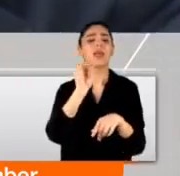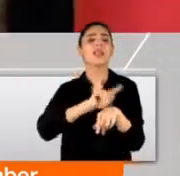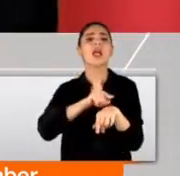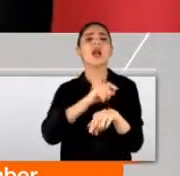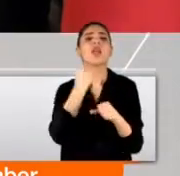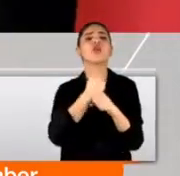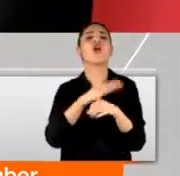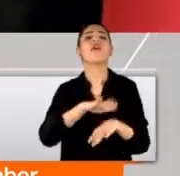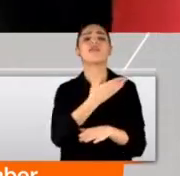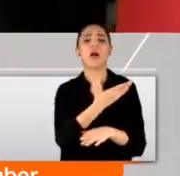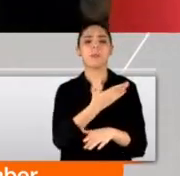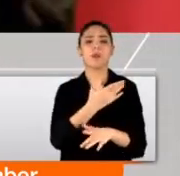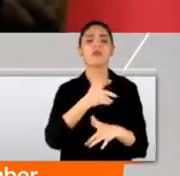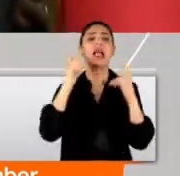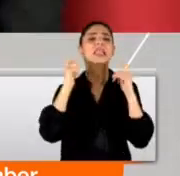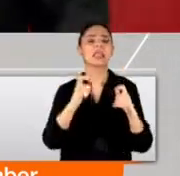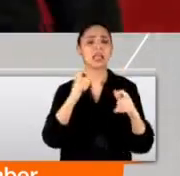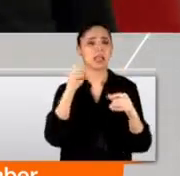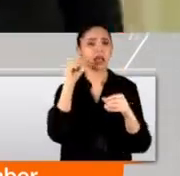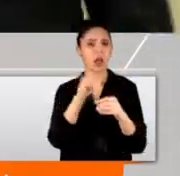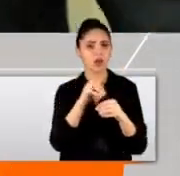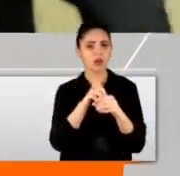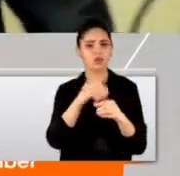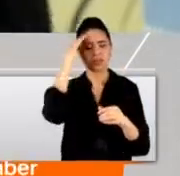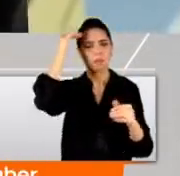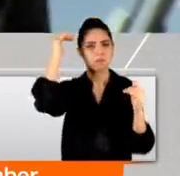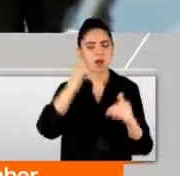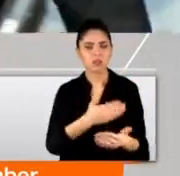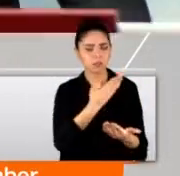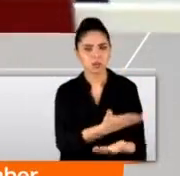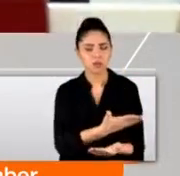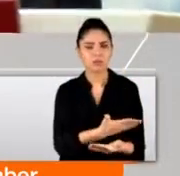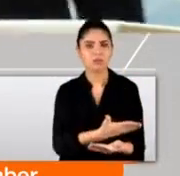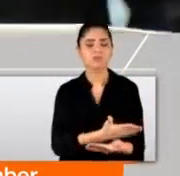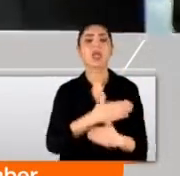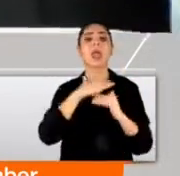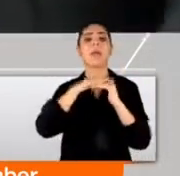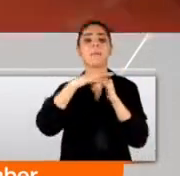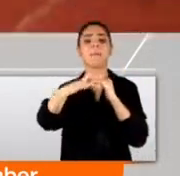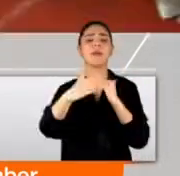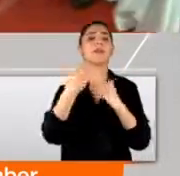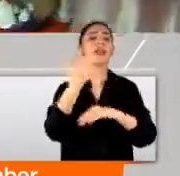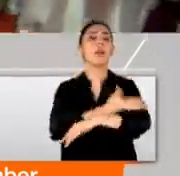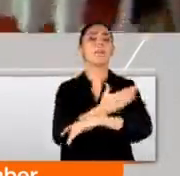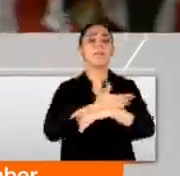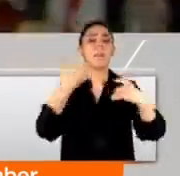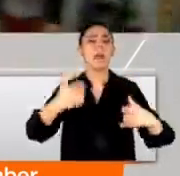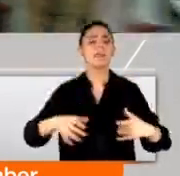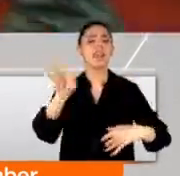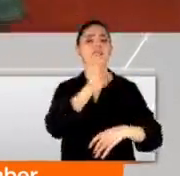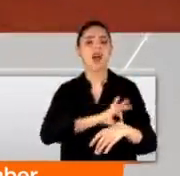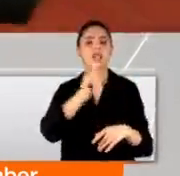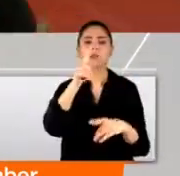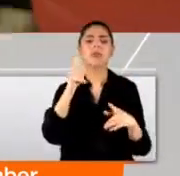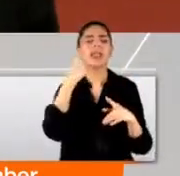yapmamış. Sosyal sigortalar kurumunu batırmış. Milletin ve memleketin hayrına tek